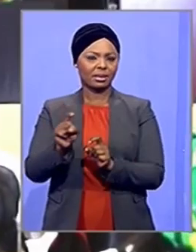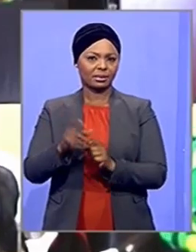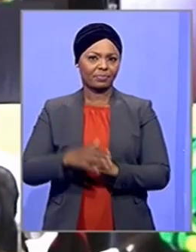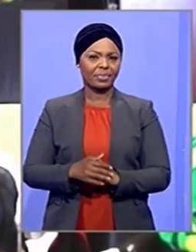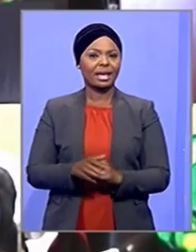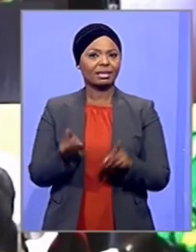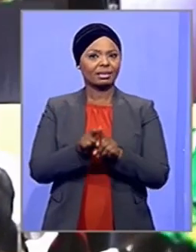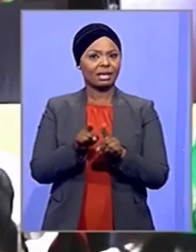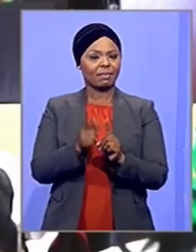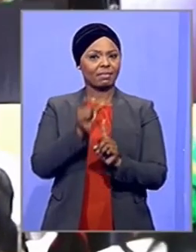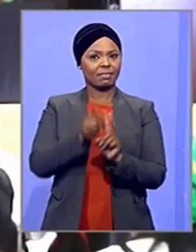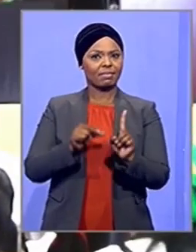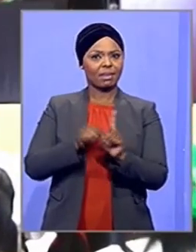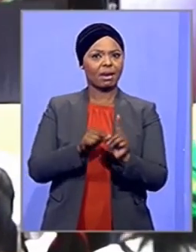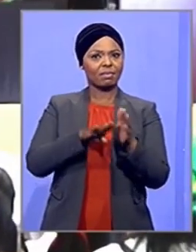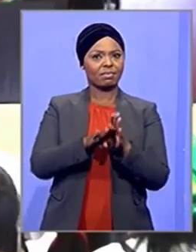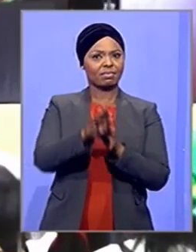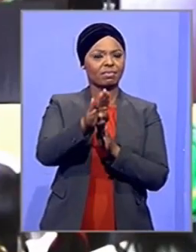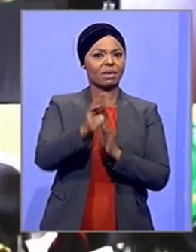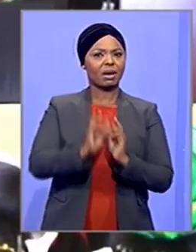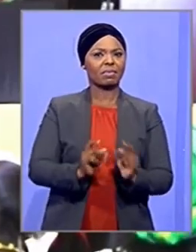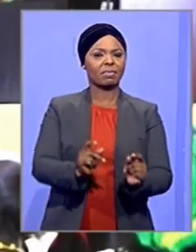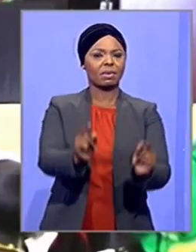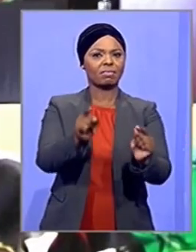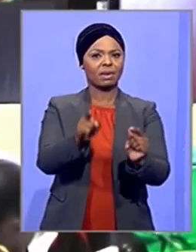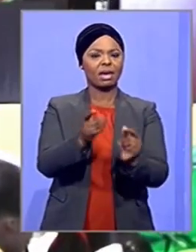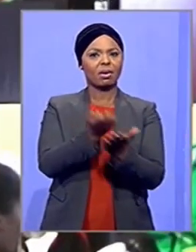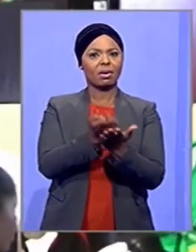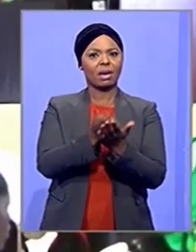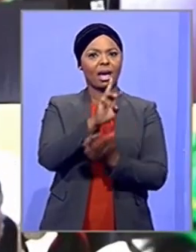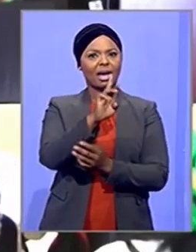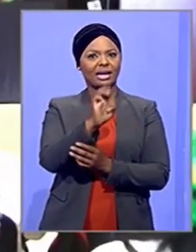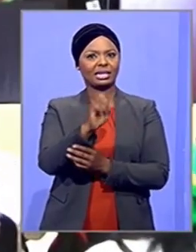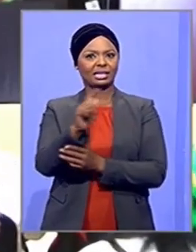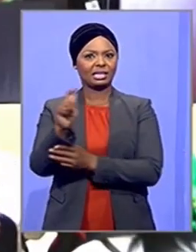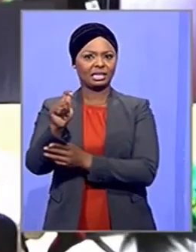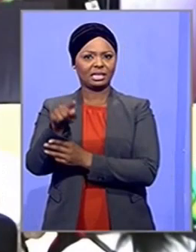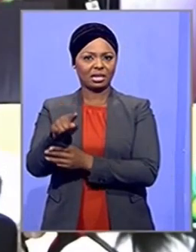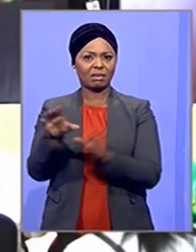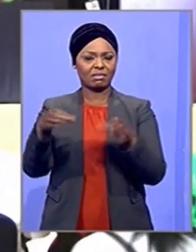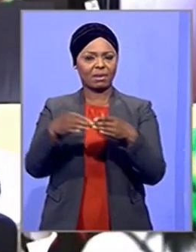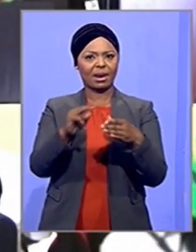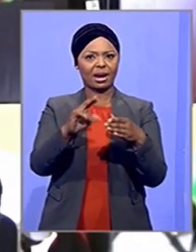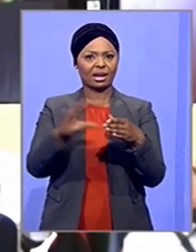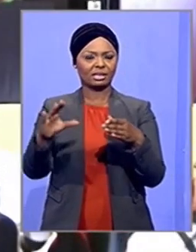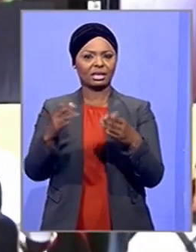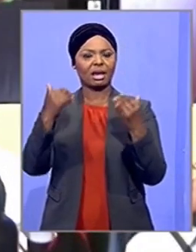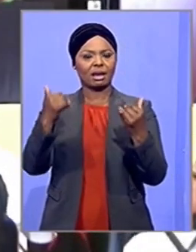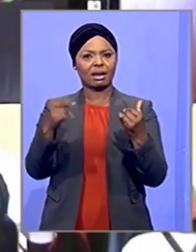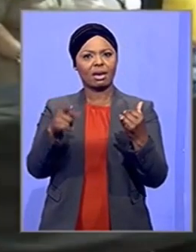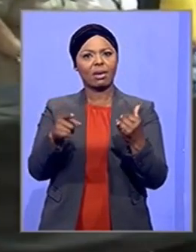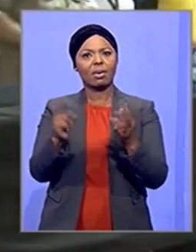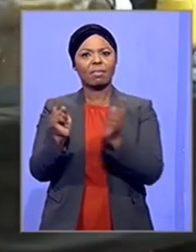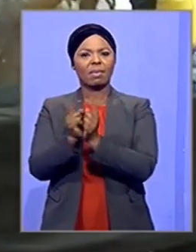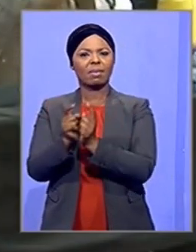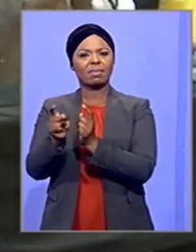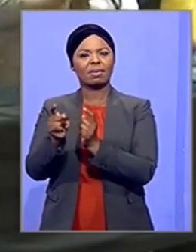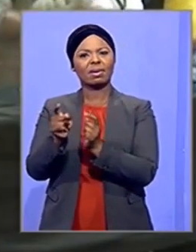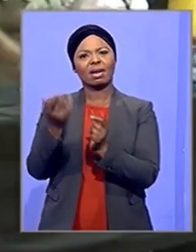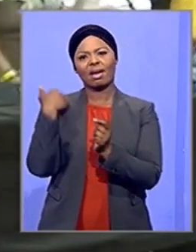se se ikamanyang le tlhabololo ya potlako ya ikonomi RET kwa ANC se latlhegetswe kgatlhanong le Cyril Ramaphosa